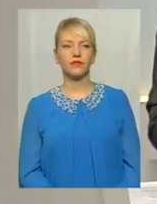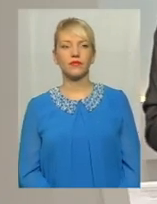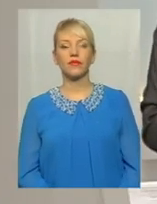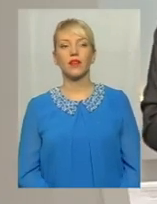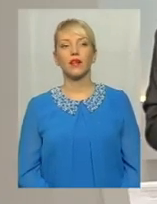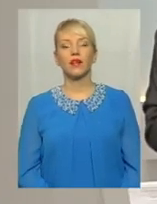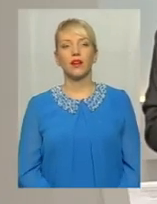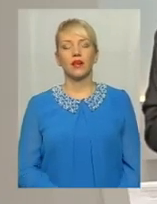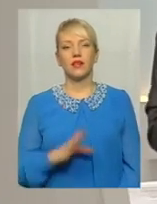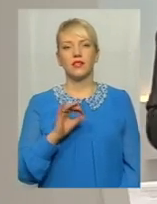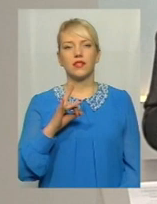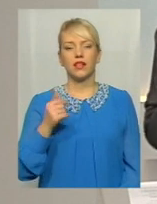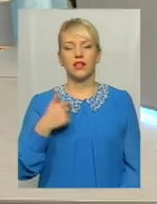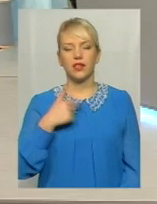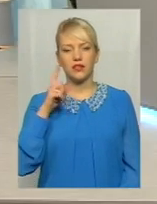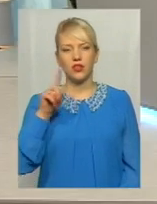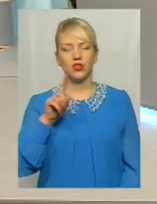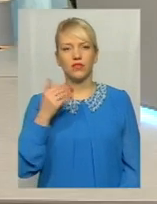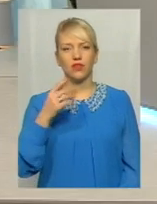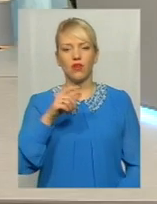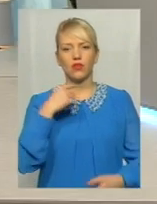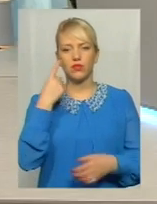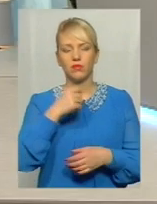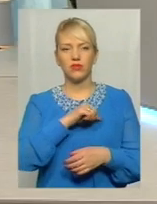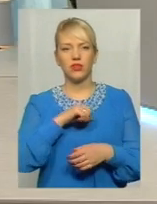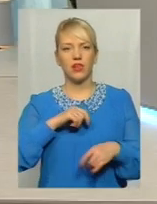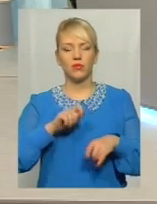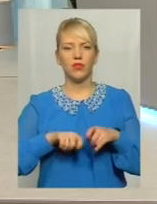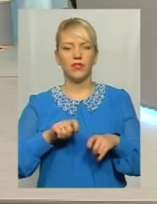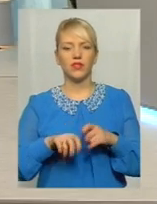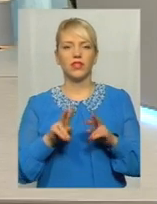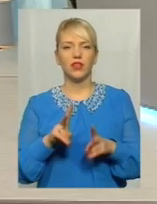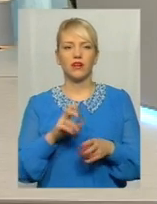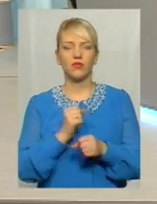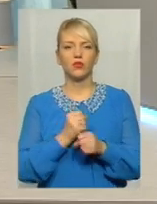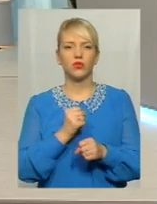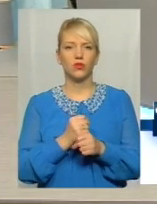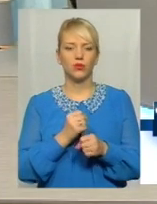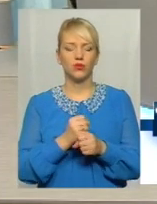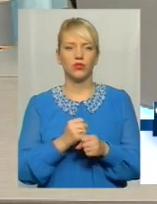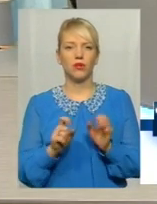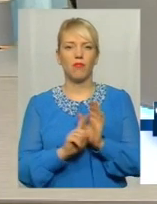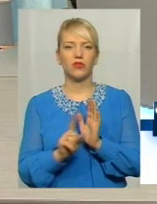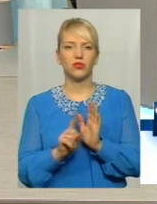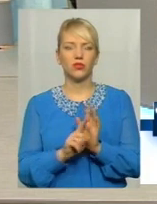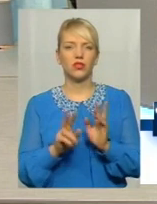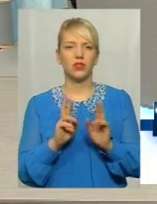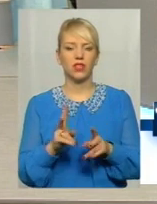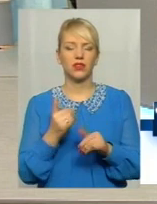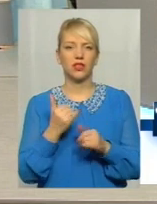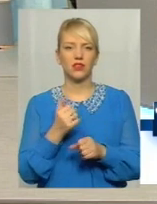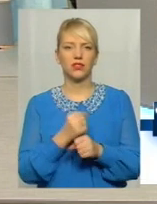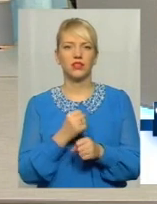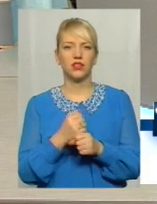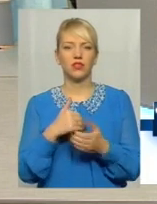Пане Сергій, я знаю, що ви особисто зараз перевіряєте, як все ж таки функціонують маршрути, як зараз діє